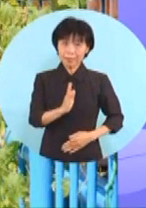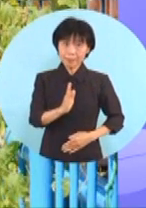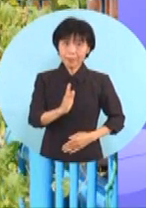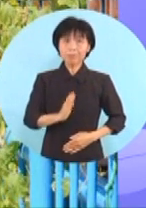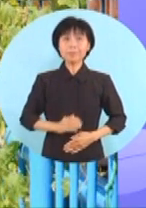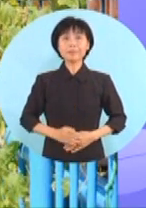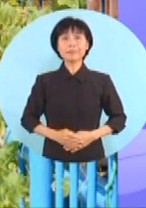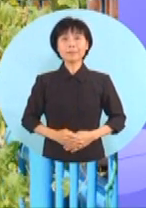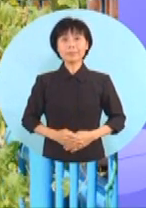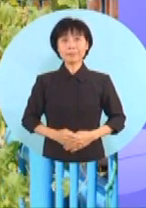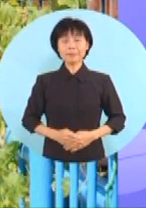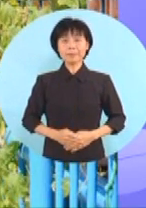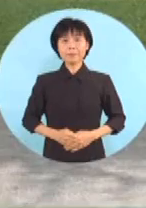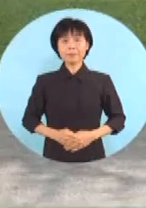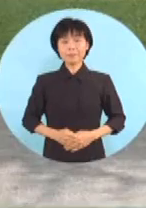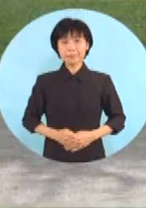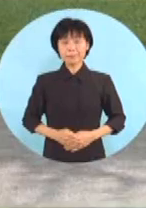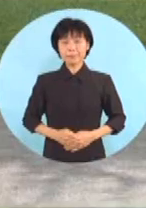ましょう。